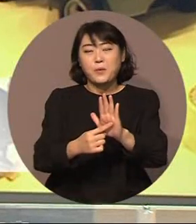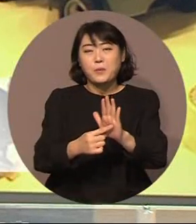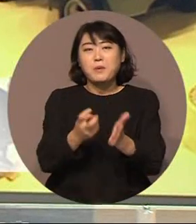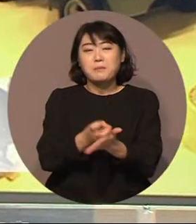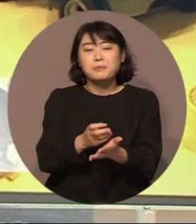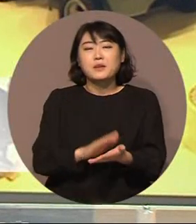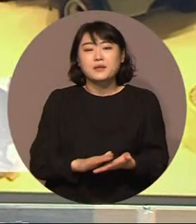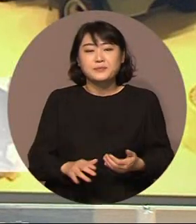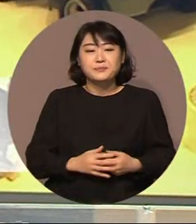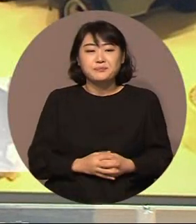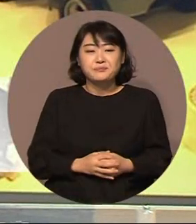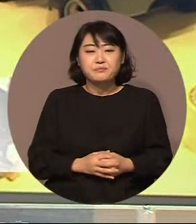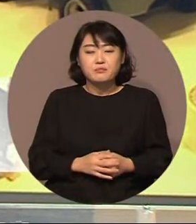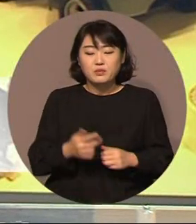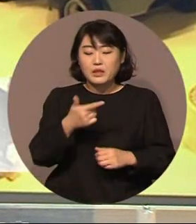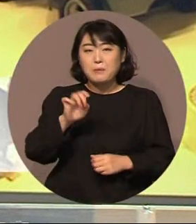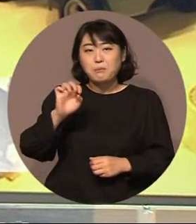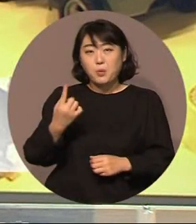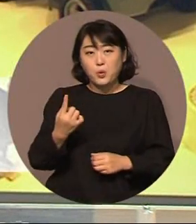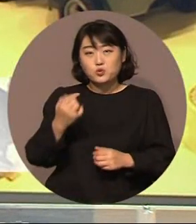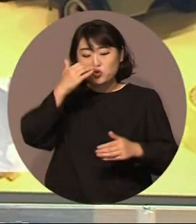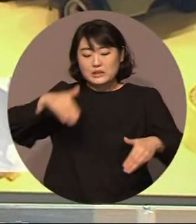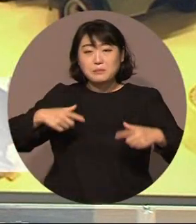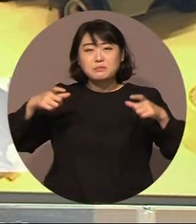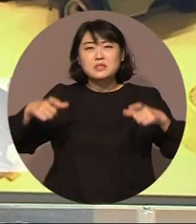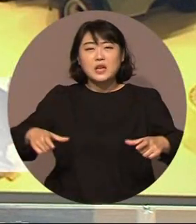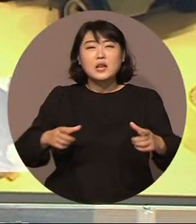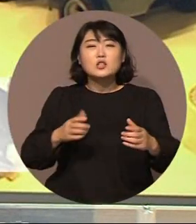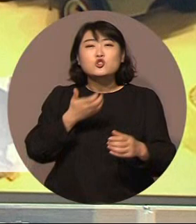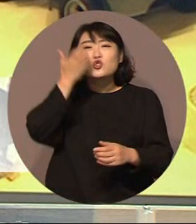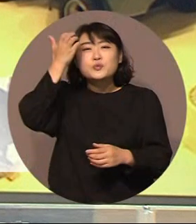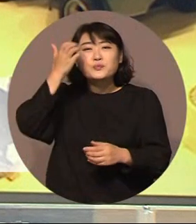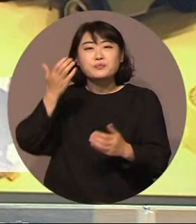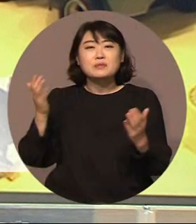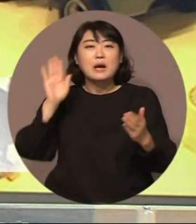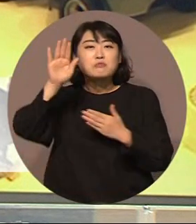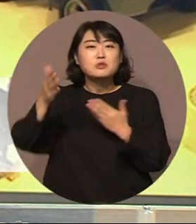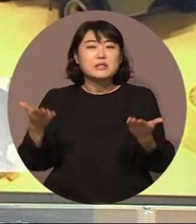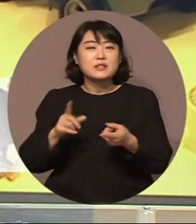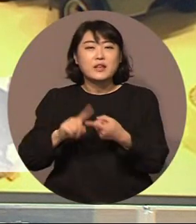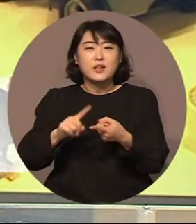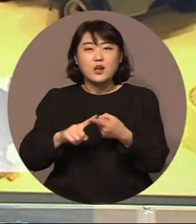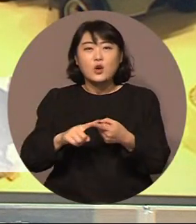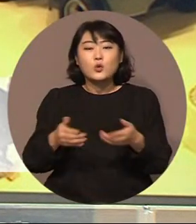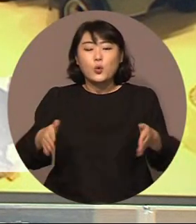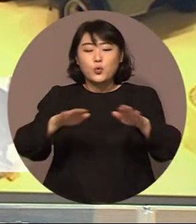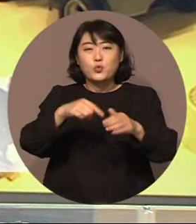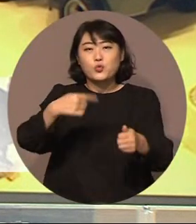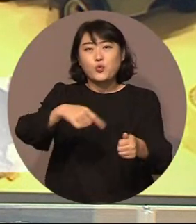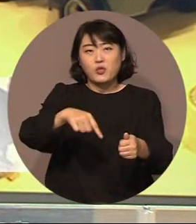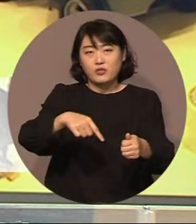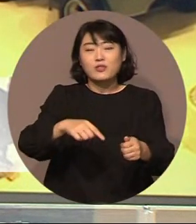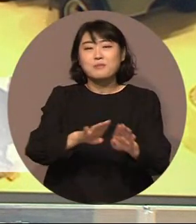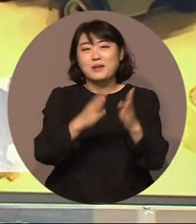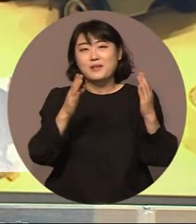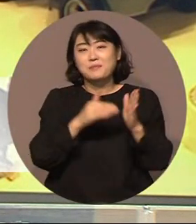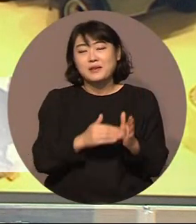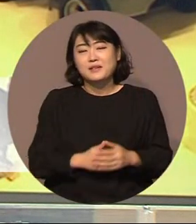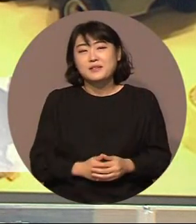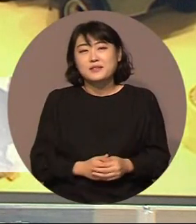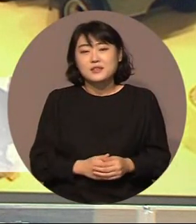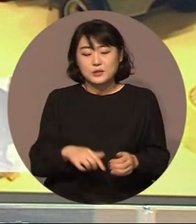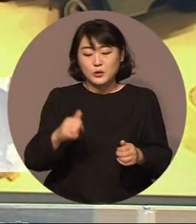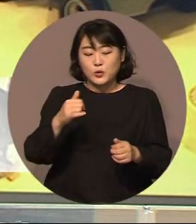내포 신도시에 충남 지역 학생들의 진로 교육을 전담할 진로융합교육원이 문을 열었습니다. 충남교육청은